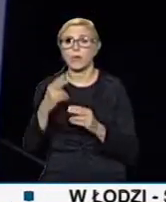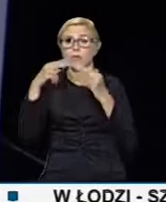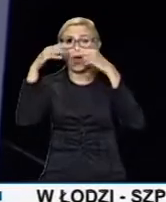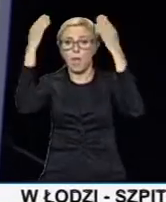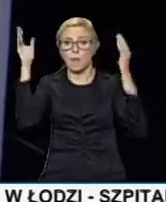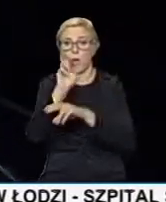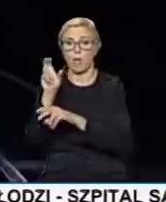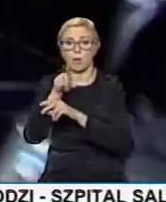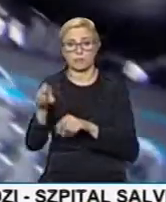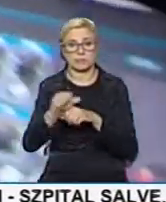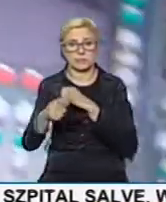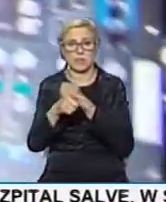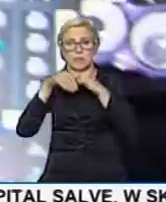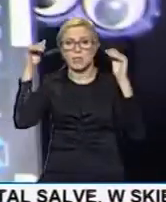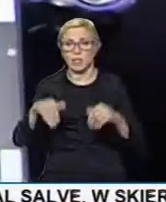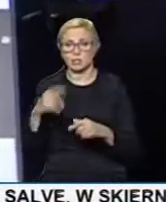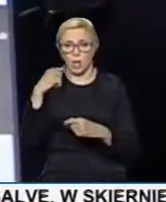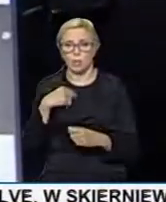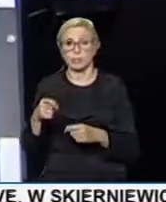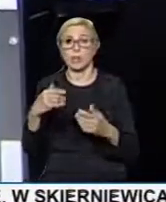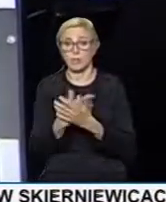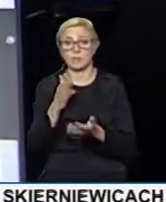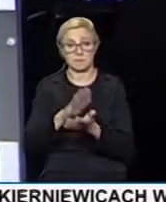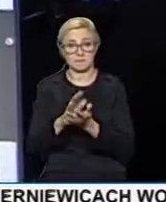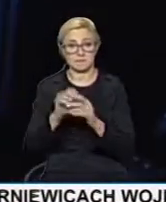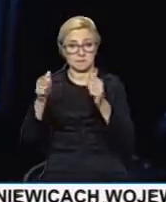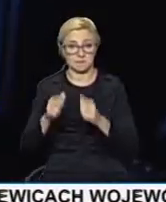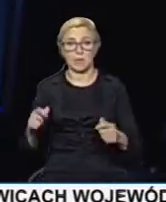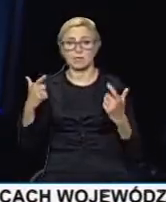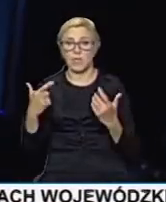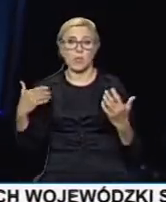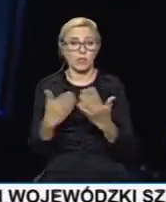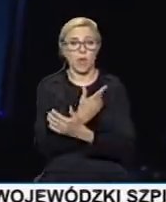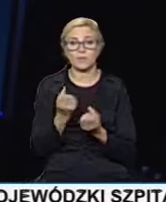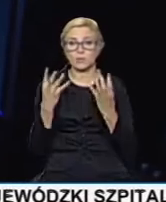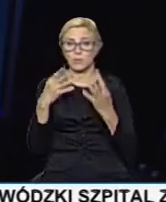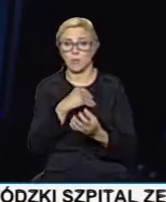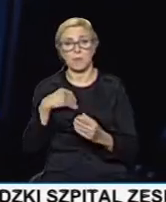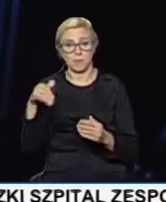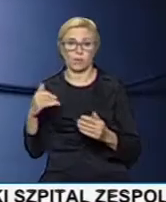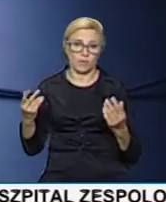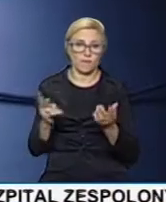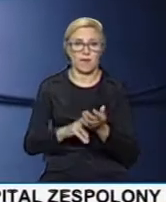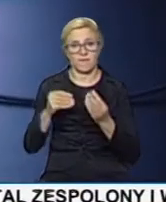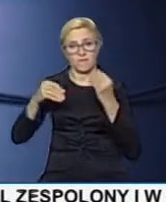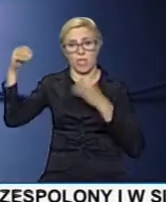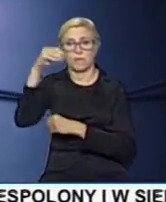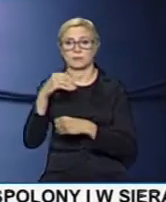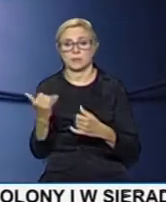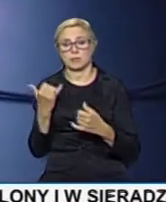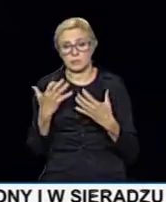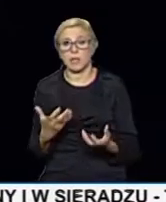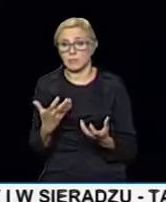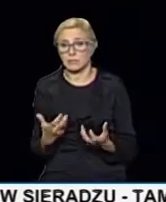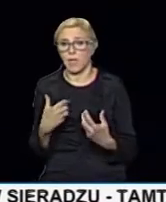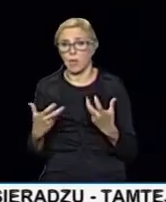już 70 tysięcy osób. Po nominacji w plebiscycie na 7 nowych cudów Polski może być ich jeszcze więcej. Chcemy przede